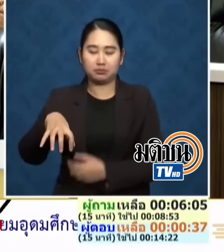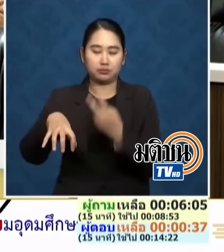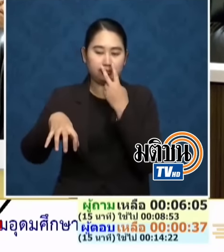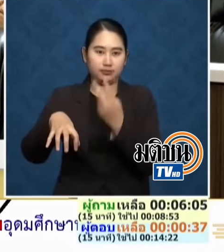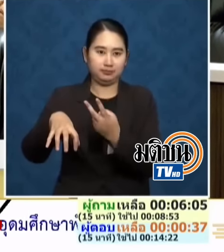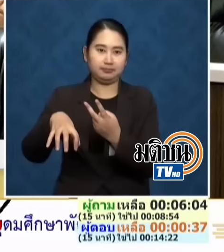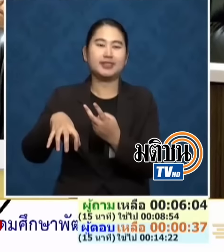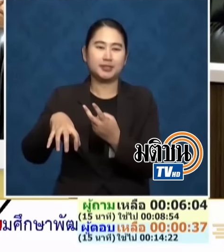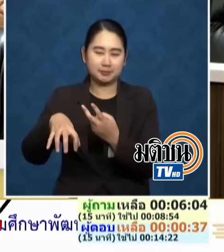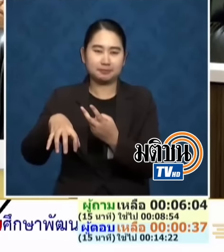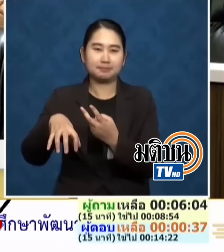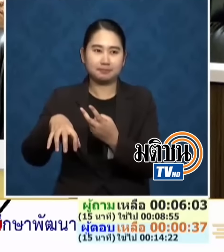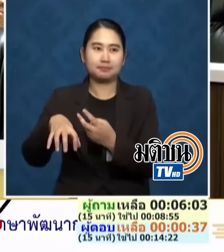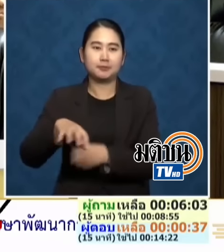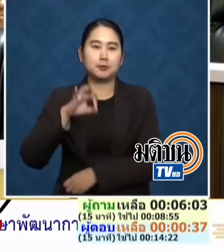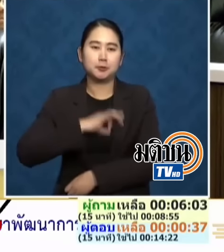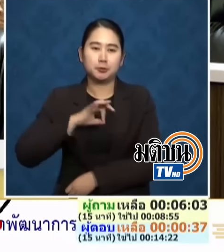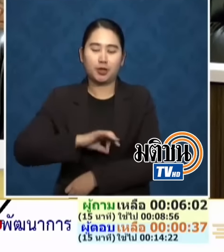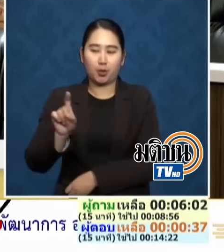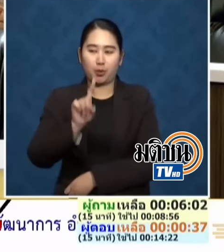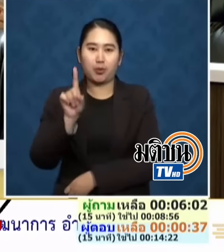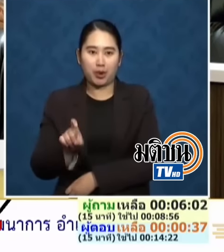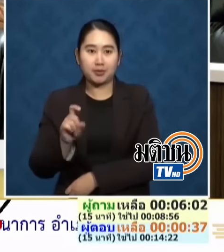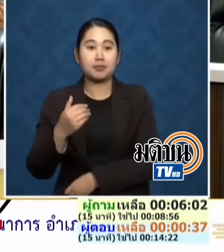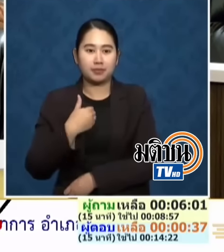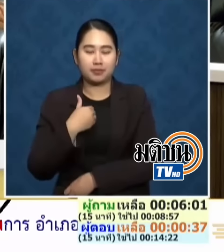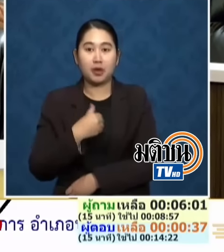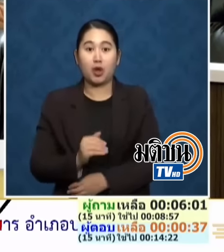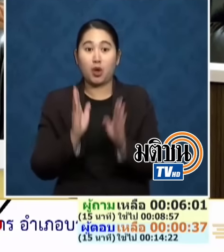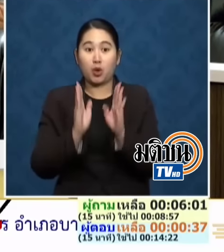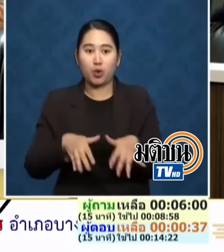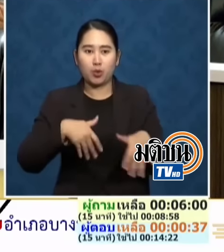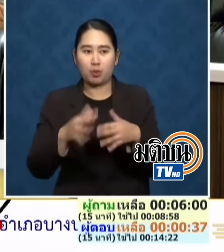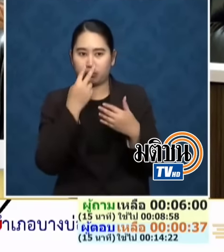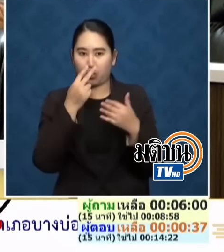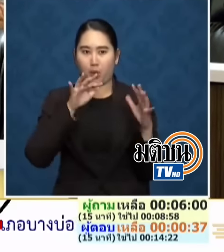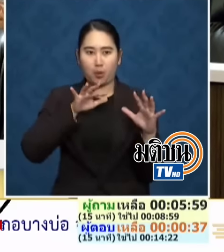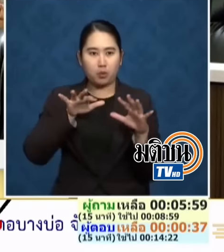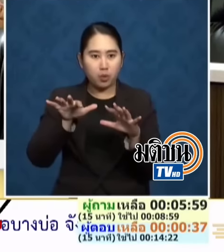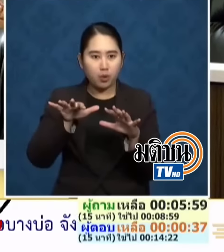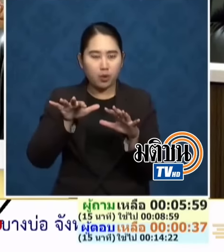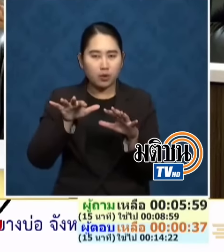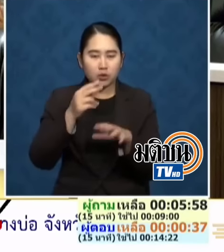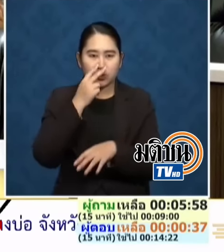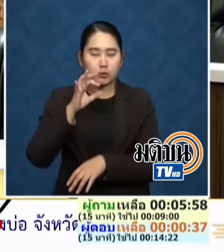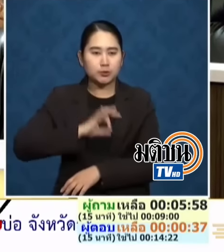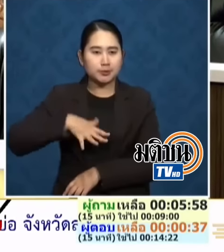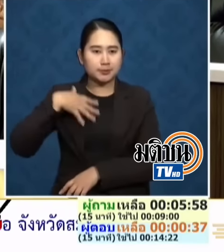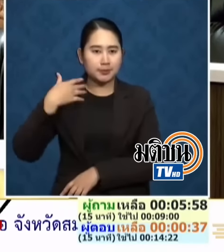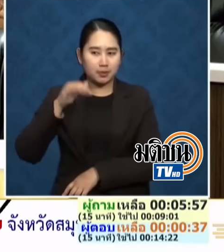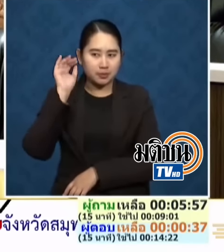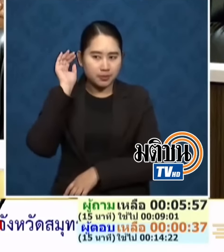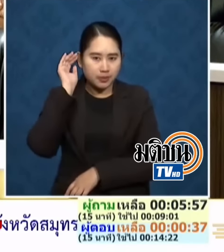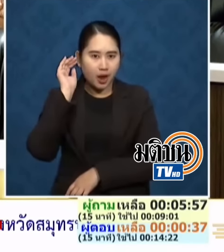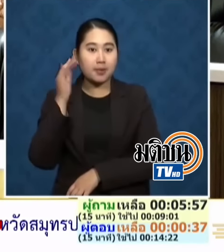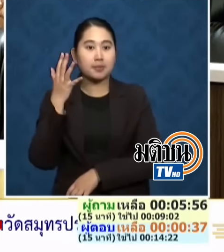รอนี้นี่มัเปข้อสงสัยเยอะในสายตาของปรรชาชนถ้าหัความเชื่อถือก็จะเป็เรื่องย